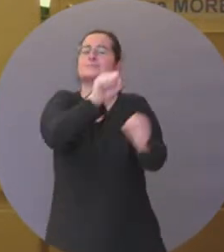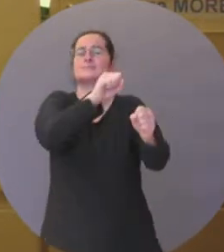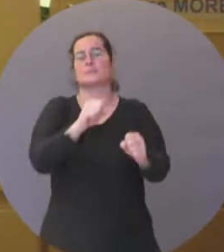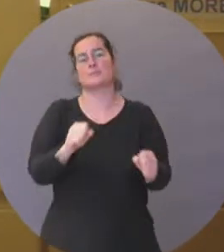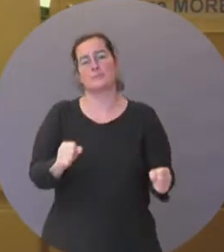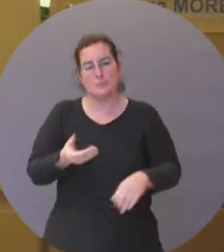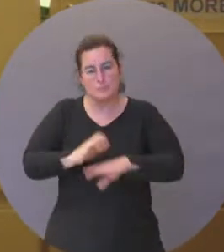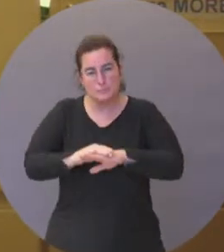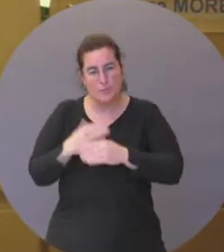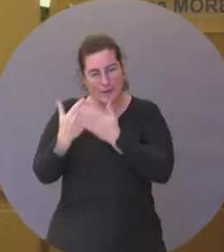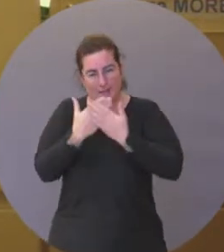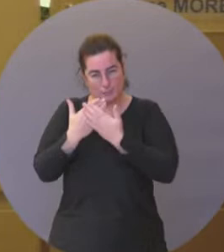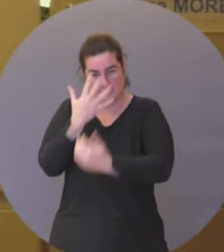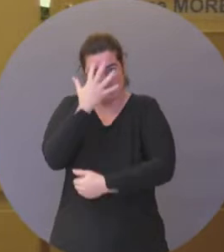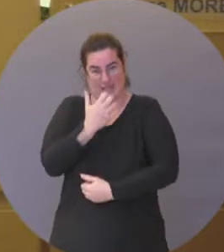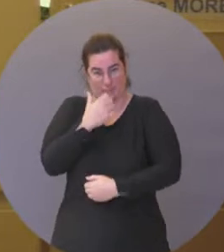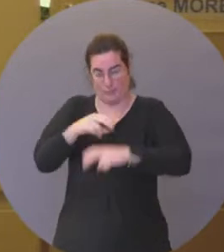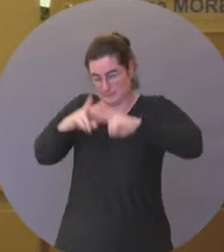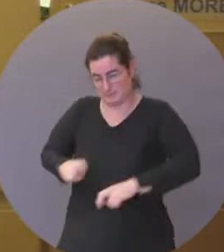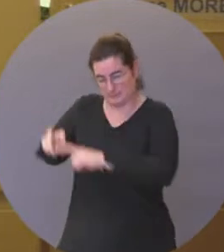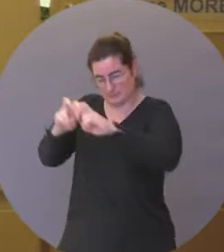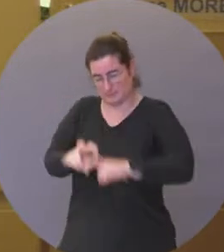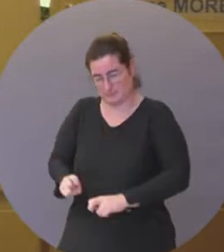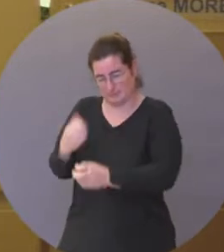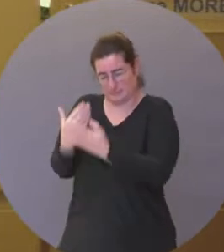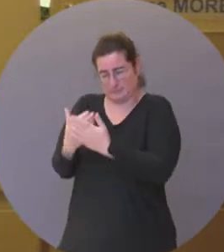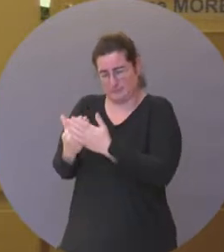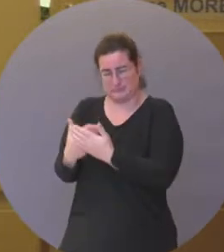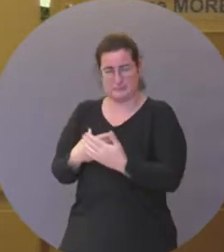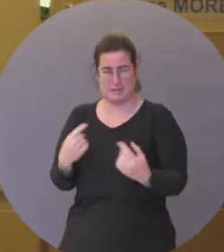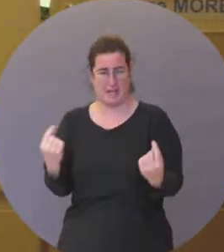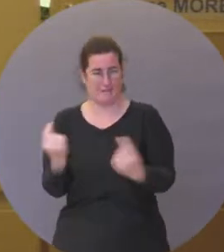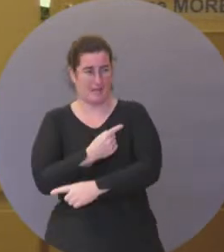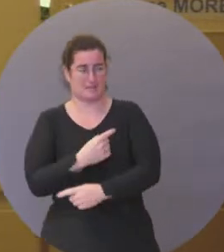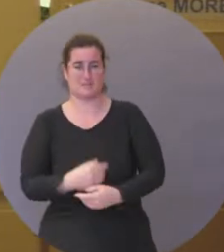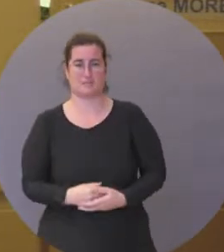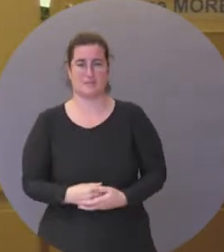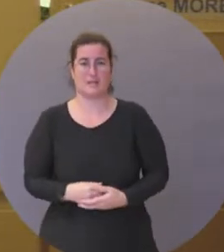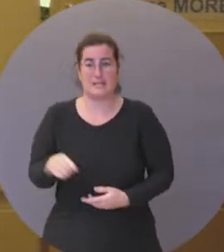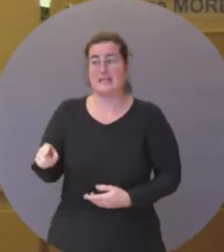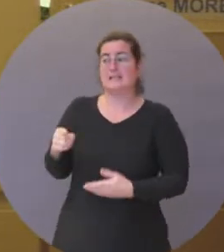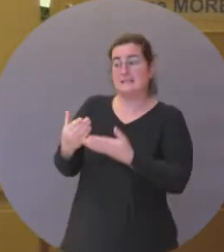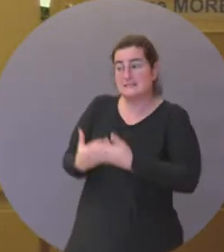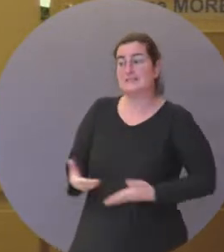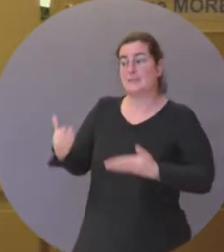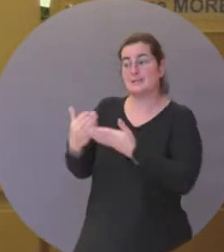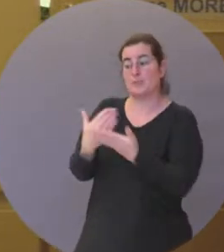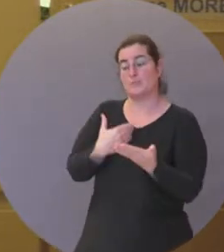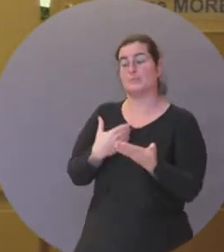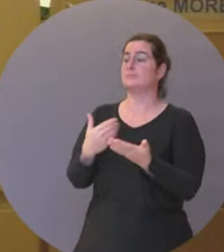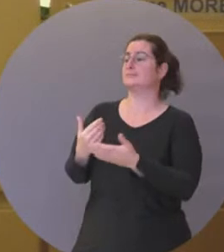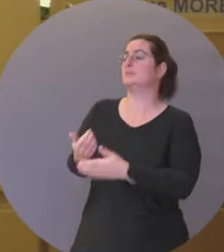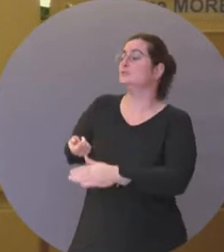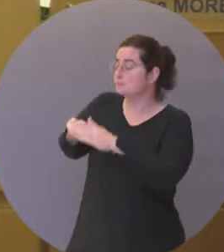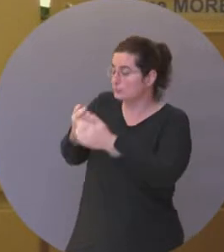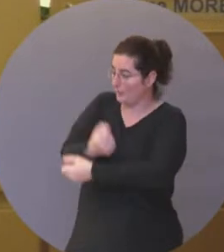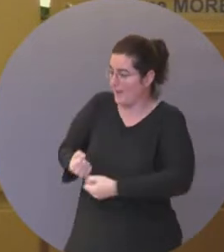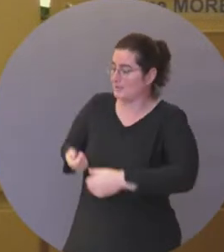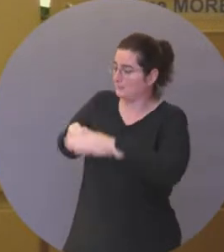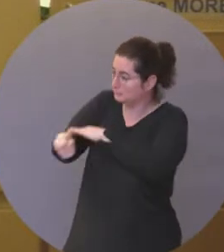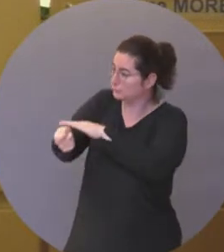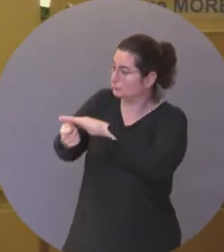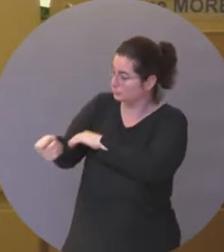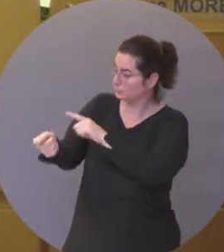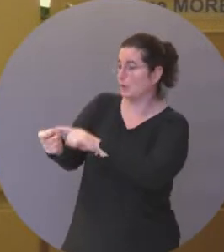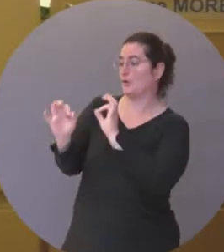toutes les études sérieuses qui ont démontré l'inverse c'est justement lorsqu'on est correctement indemnisé que l'on a le temps de retrouver un emploi